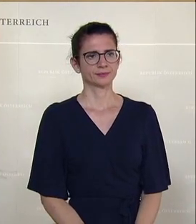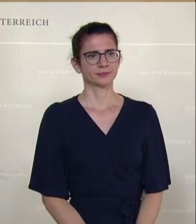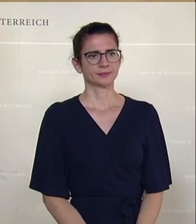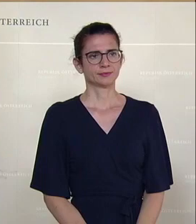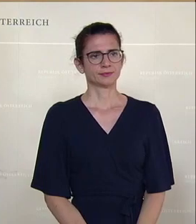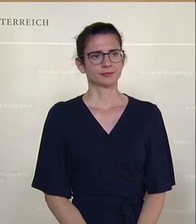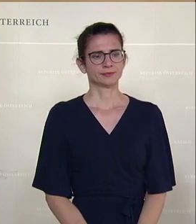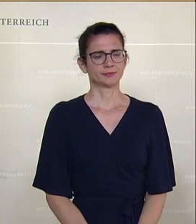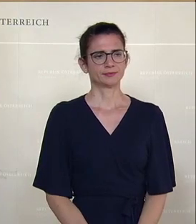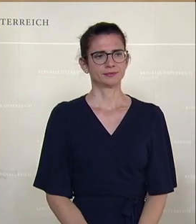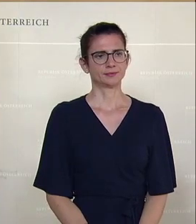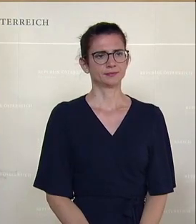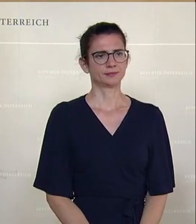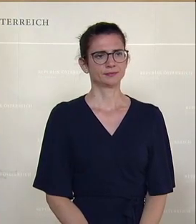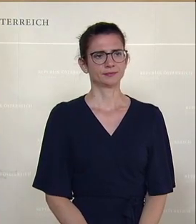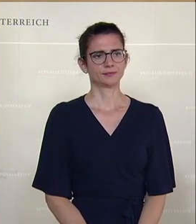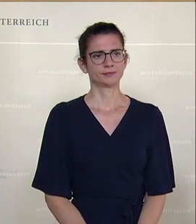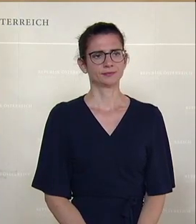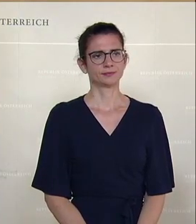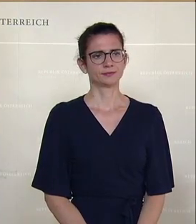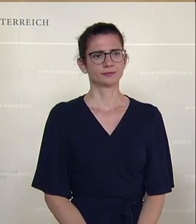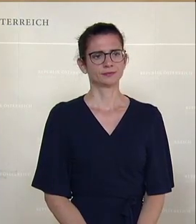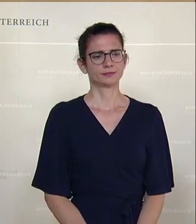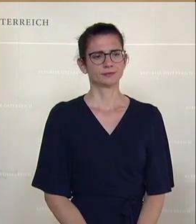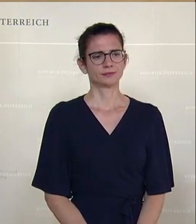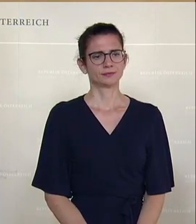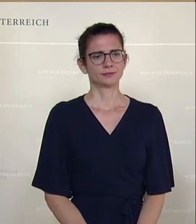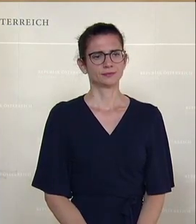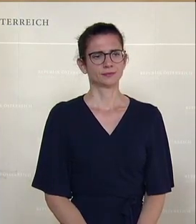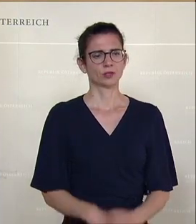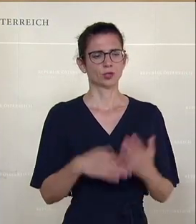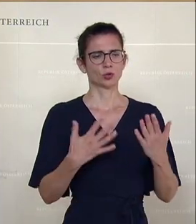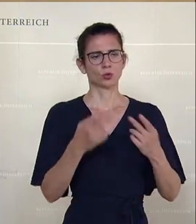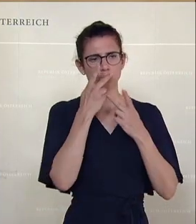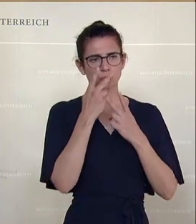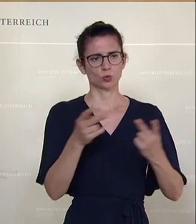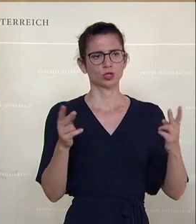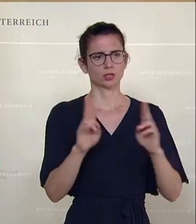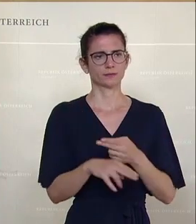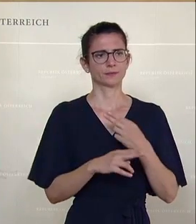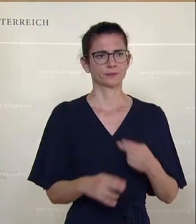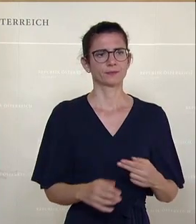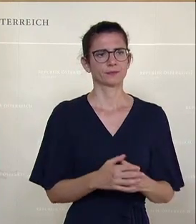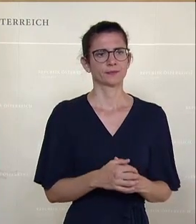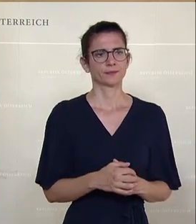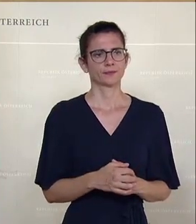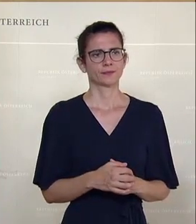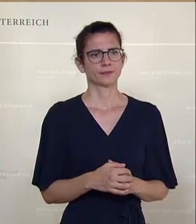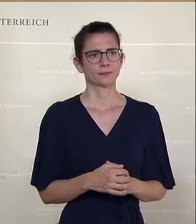mehr in diesen Bereichen. Und da kann man einfach nicht zuschauen. Dort, wo es